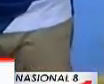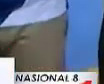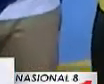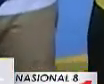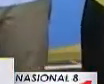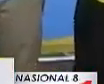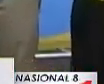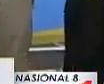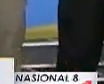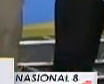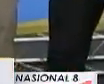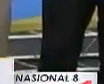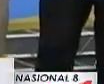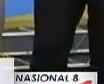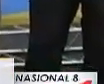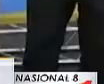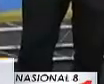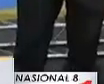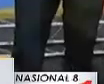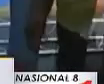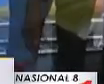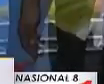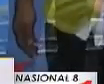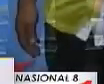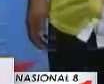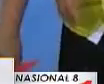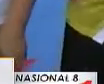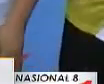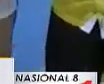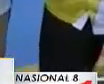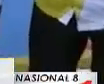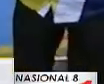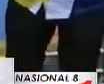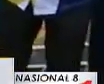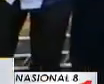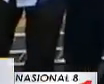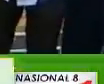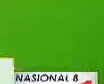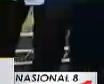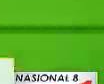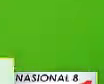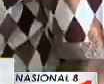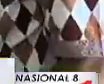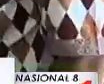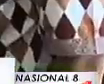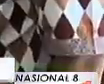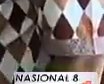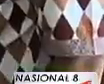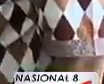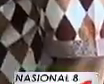Basikal Jelajah Malaysia, Pelumba Pish Gaman Giant Team juara peringkat pertama.